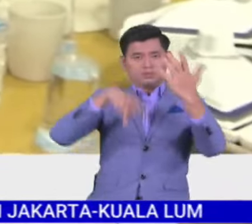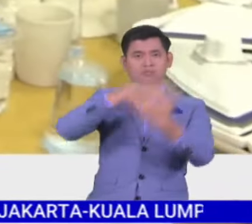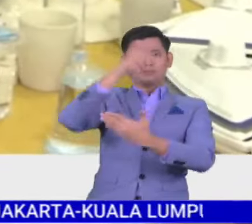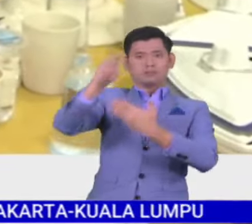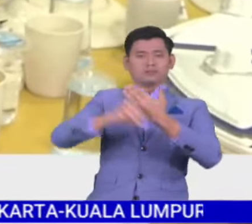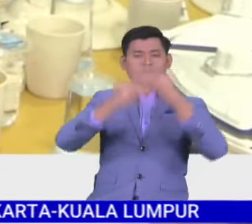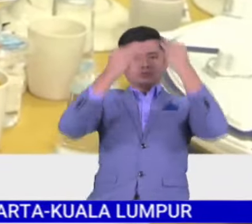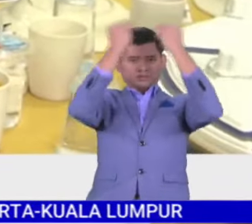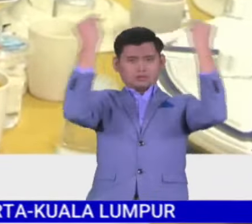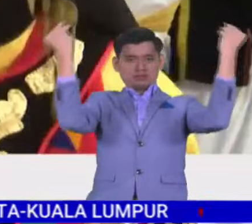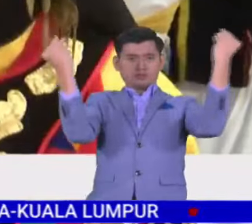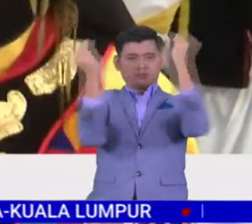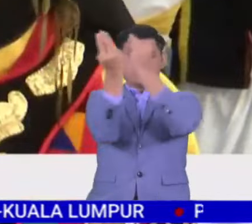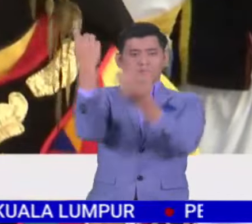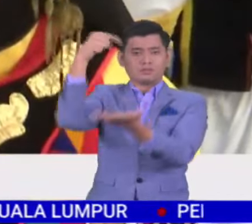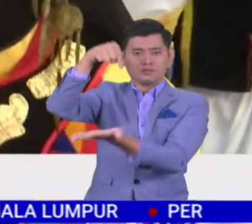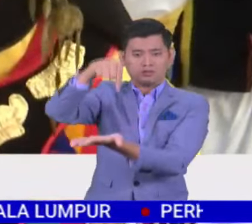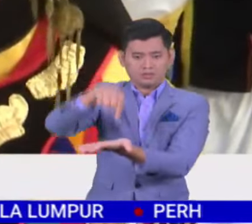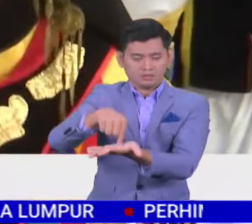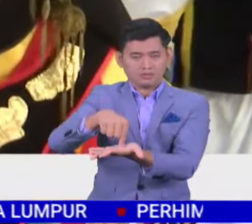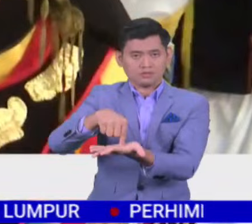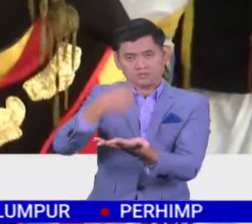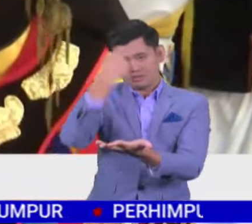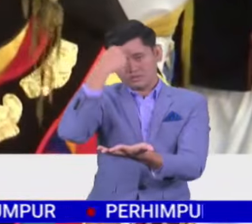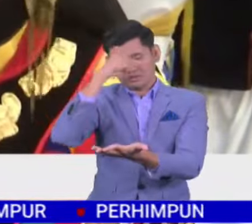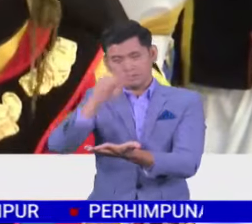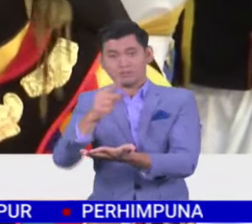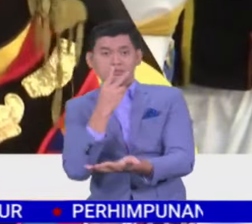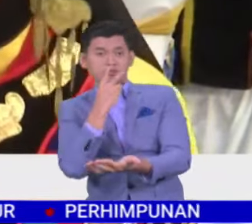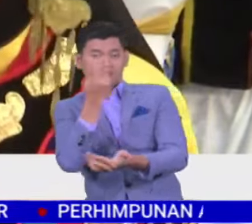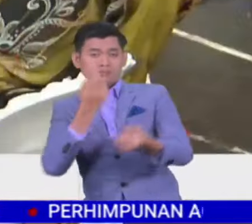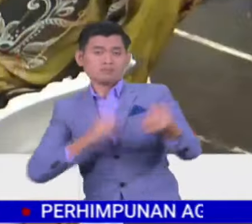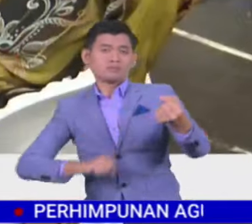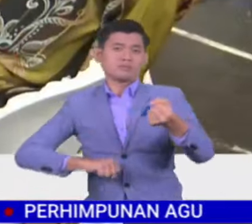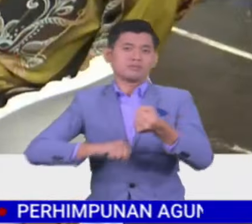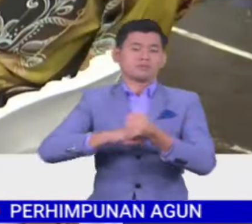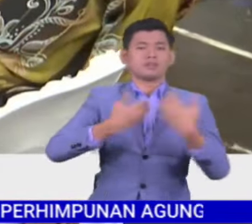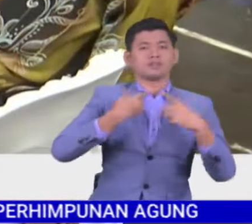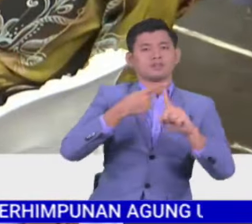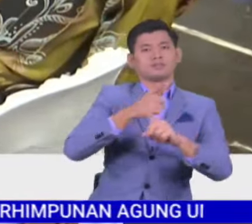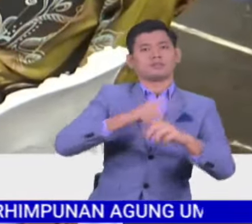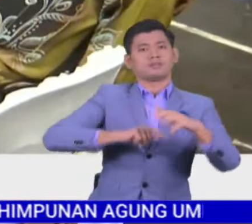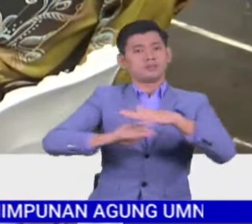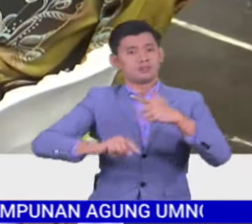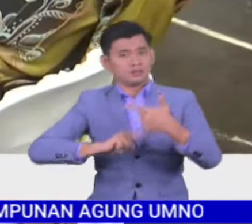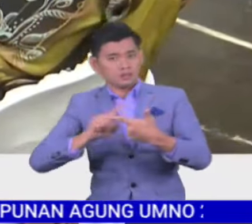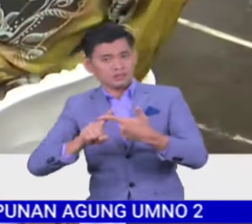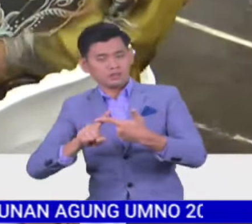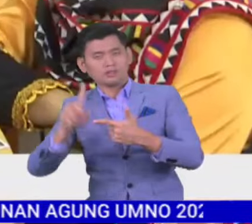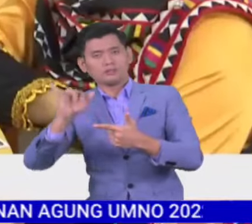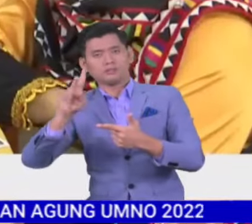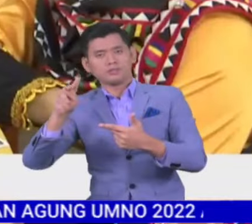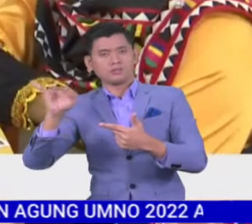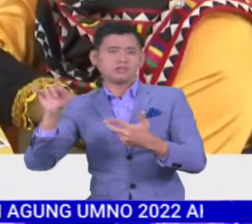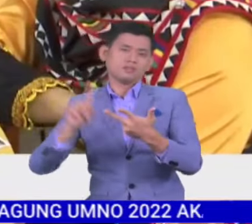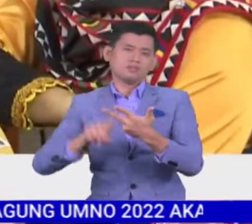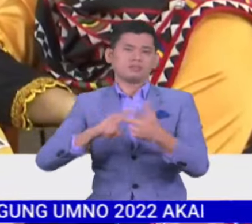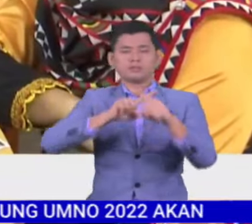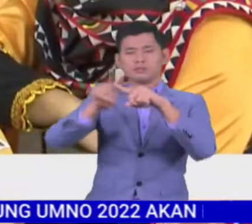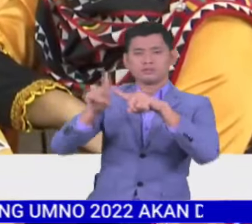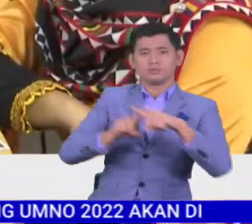skim rondaan sukarela kospen jabatan kosa penyelenggara stabika perpaduan Squad Unity dan media